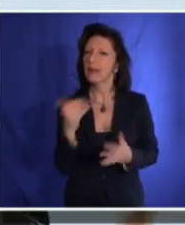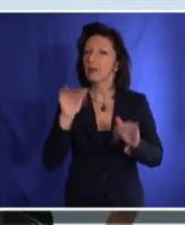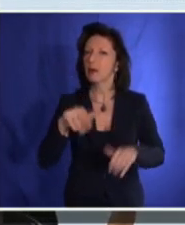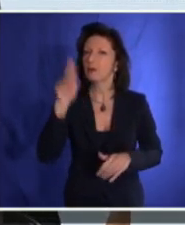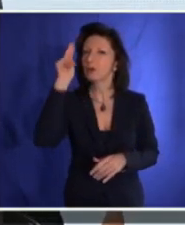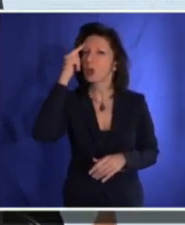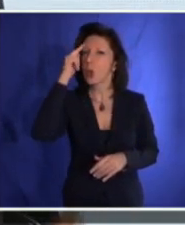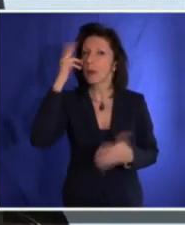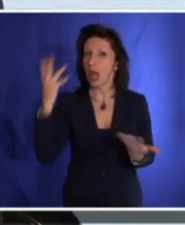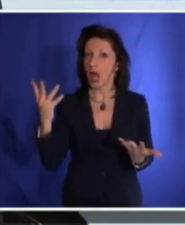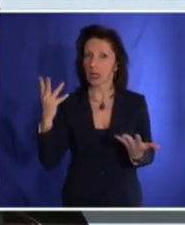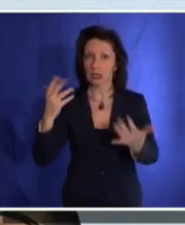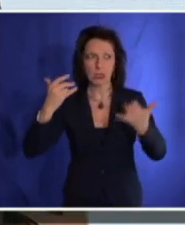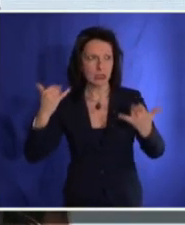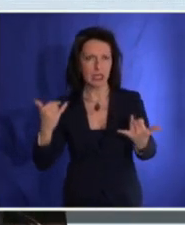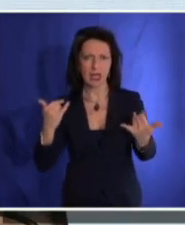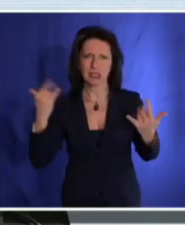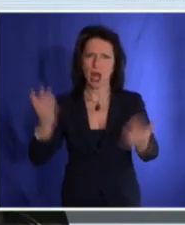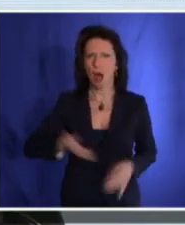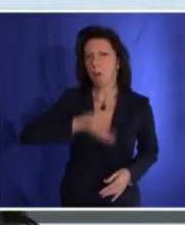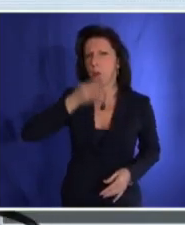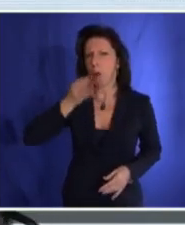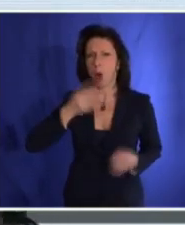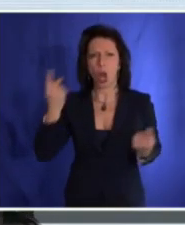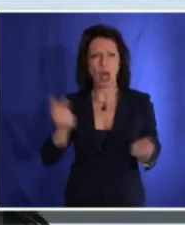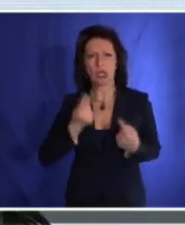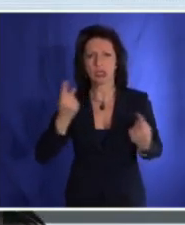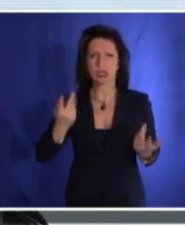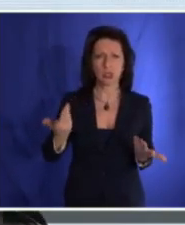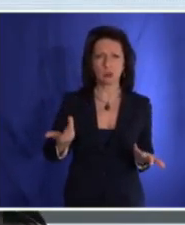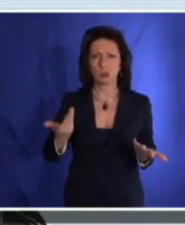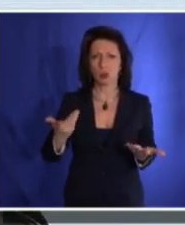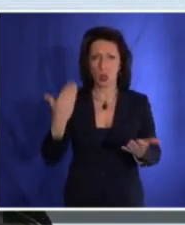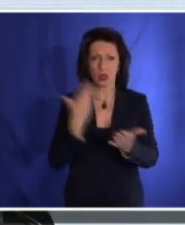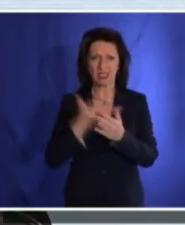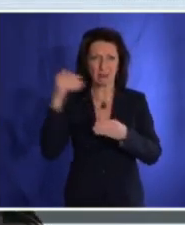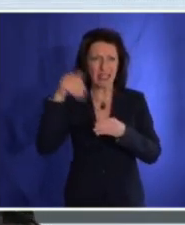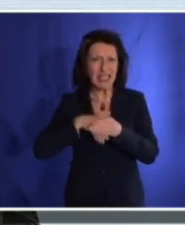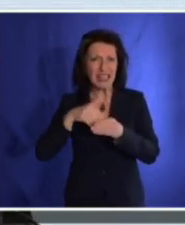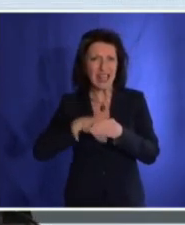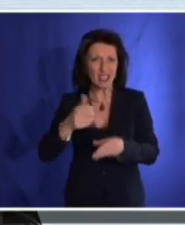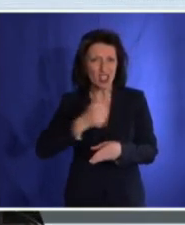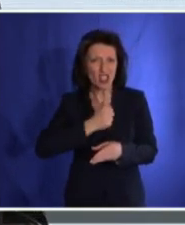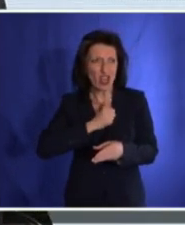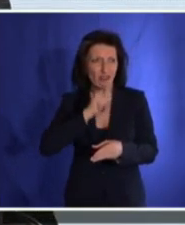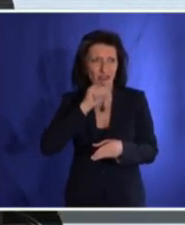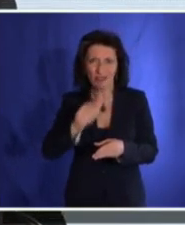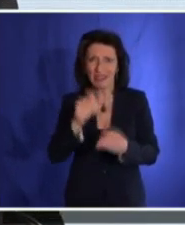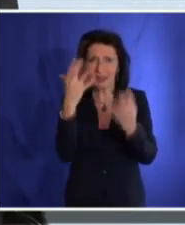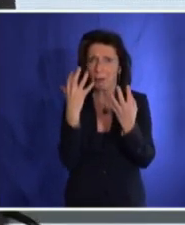nicht der Populismus das, was uns jetzt so prägt, dass wir mit Inhalten nicht mehr durchkommen? Da sage ich dazu,